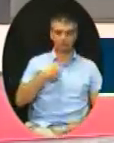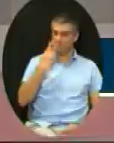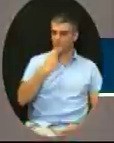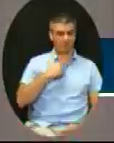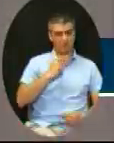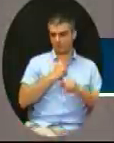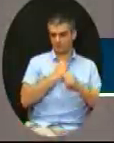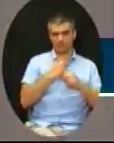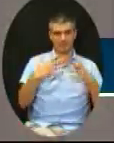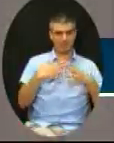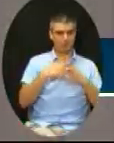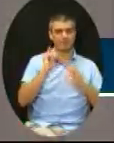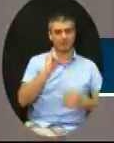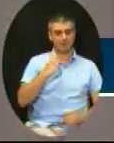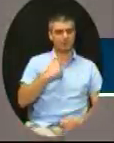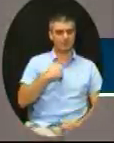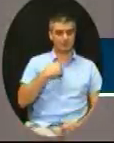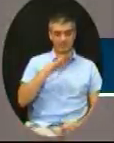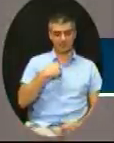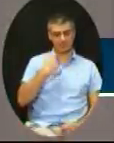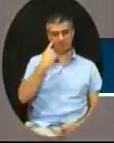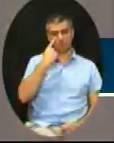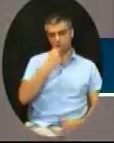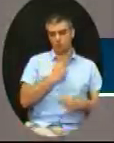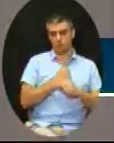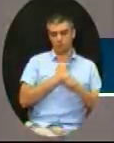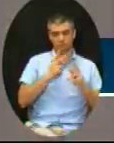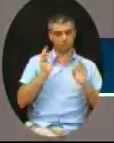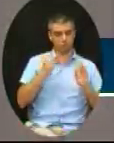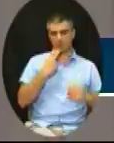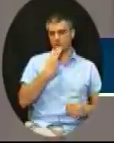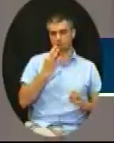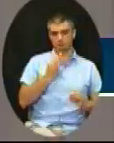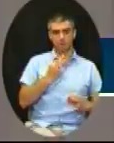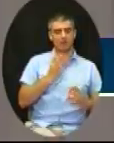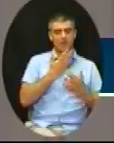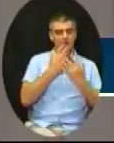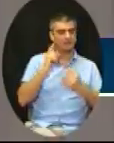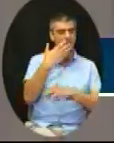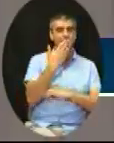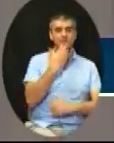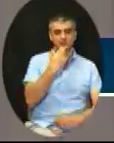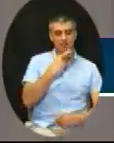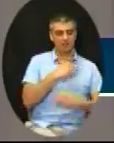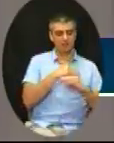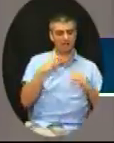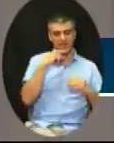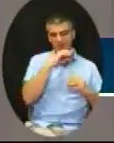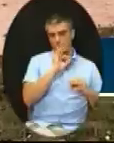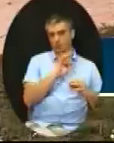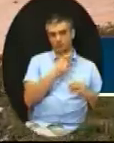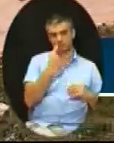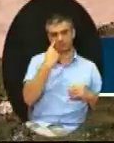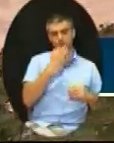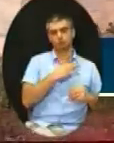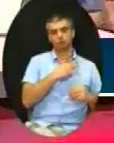לא מייצגת את האיחוד, אבל אני בהחלט גם מתרשמת שהם עושים את זה בצורה מוצהרת, כדי להבהיר למדינת ישראל את הקווים האדומים שלהם. זאת